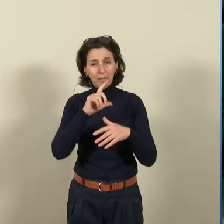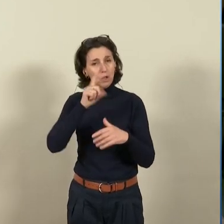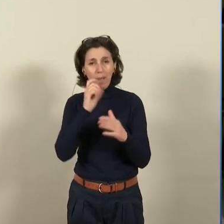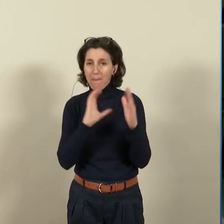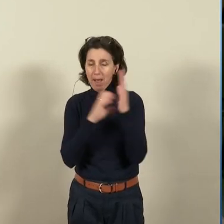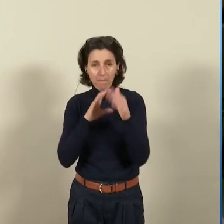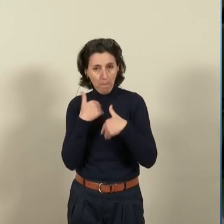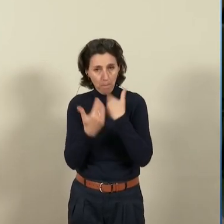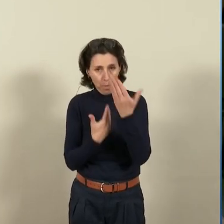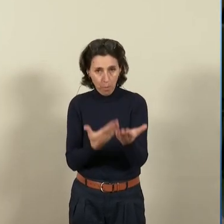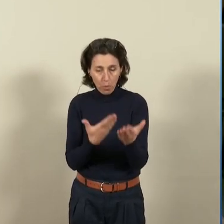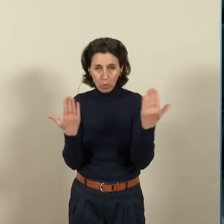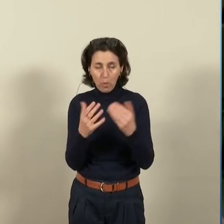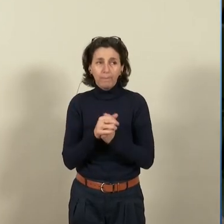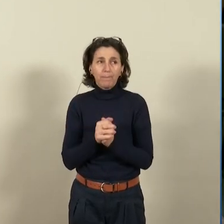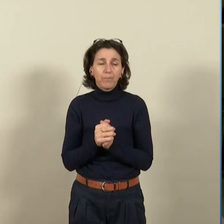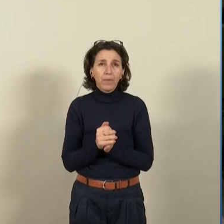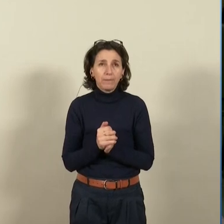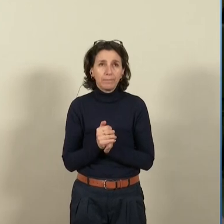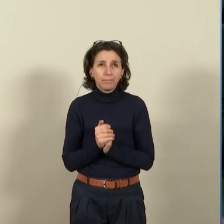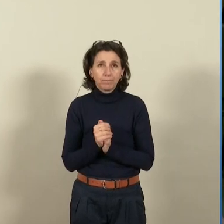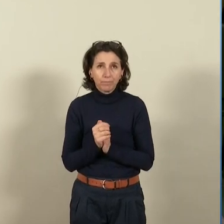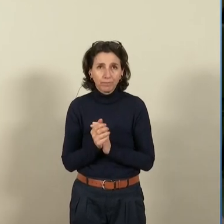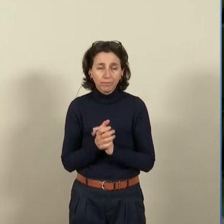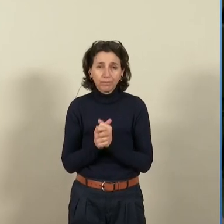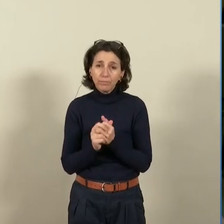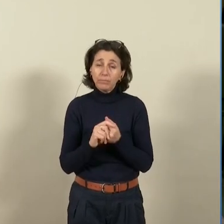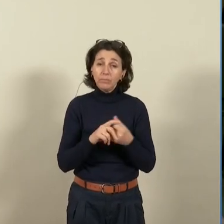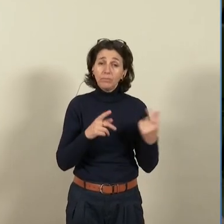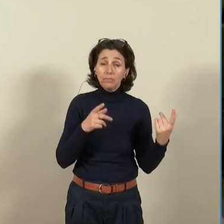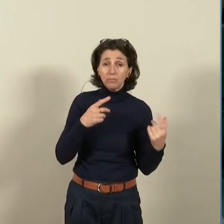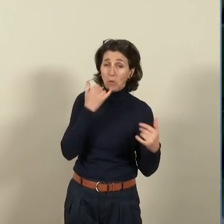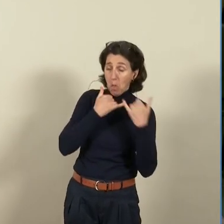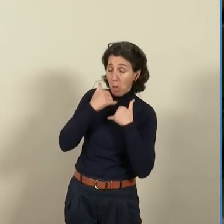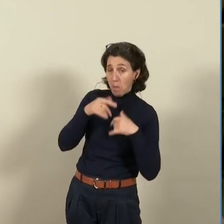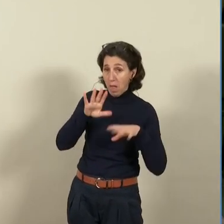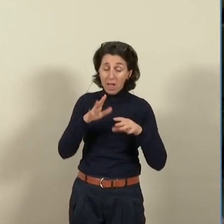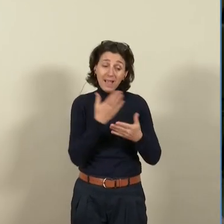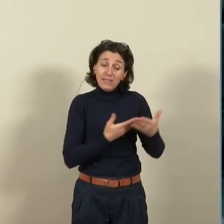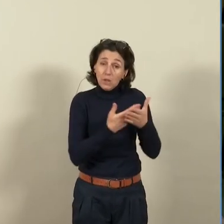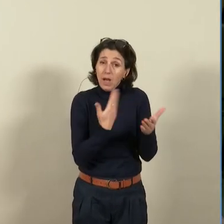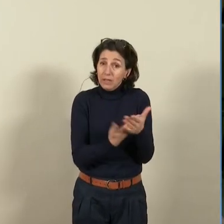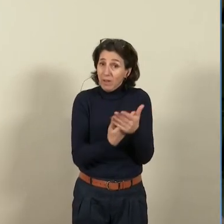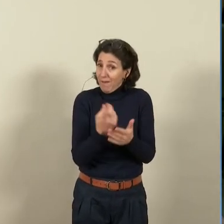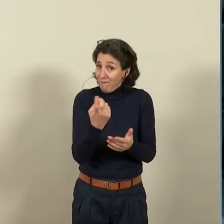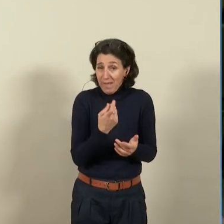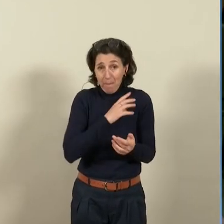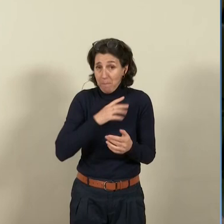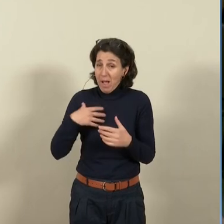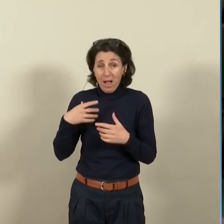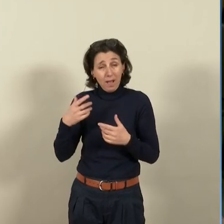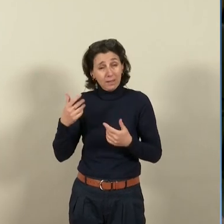pas la situation actuelle est le fruit direct d'un système économique capitaliste néolibéral appliqué à